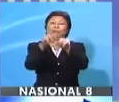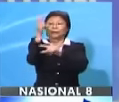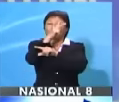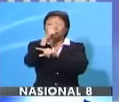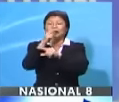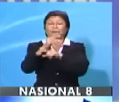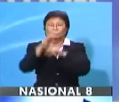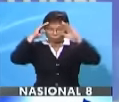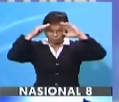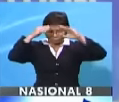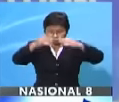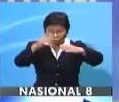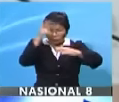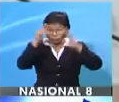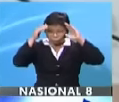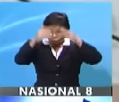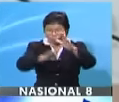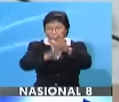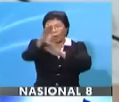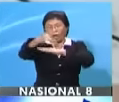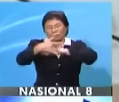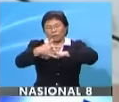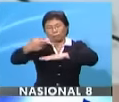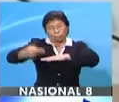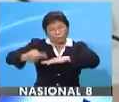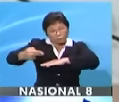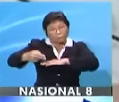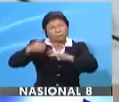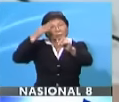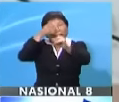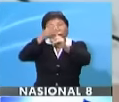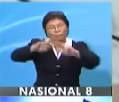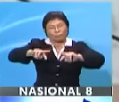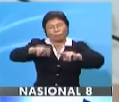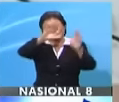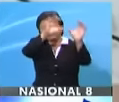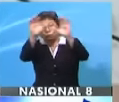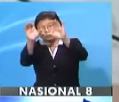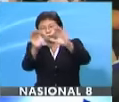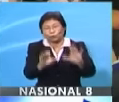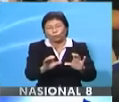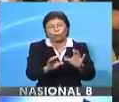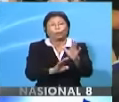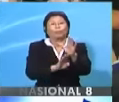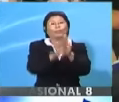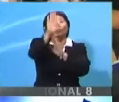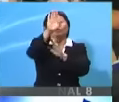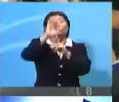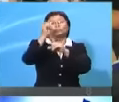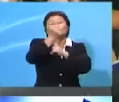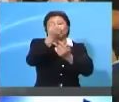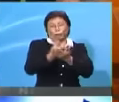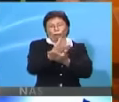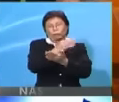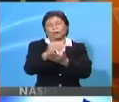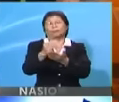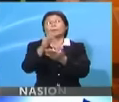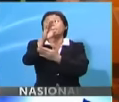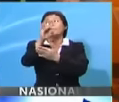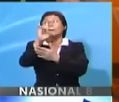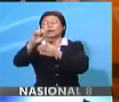kerajaan turut akan memberi tumpuan kepada pembangunan teknologi hijau ke arah mencorak pembangunan sosioekonomi negara dan